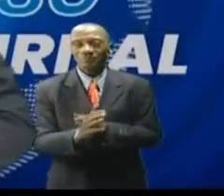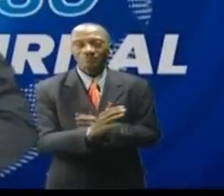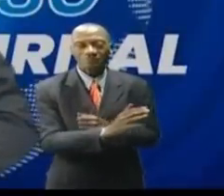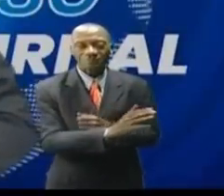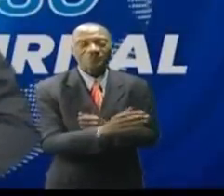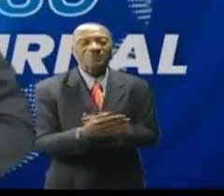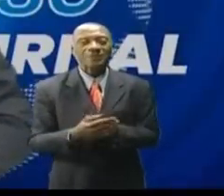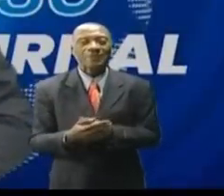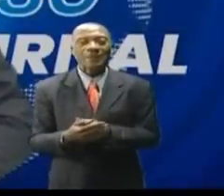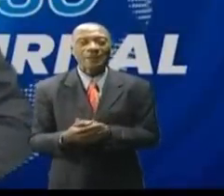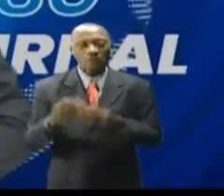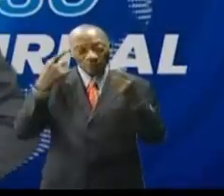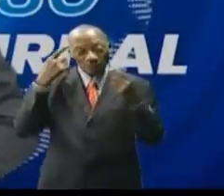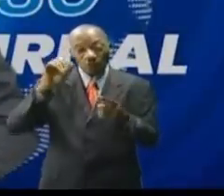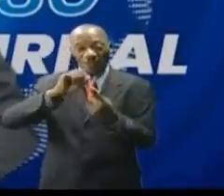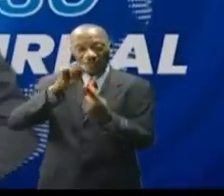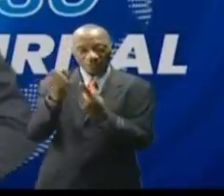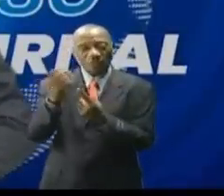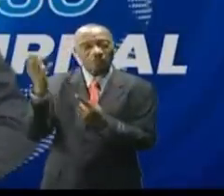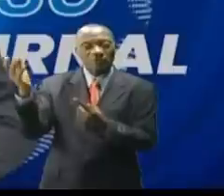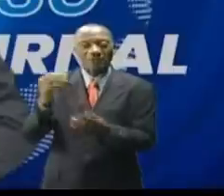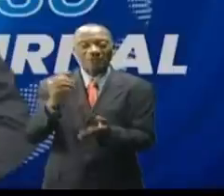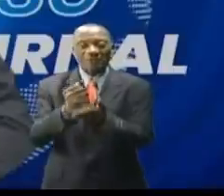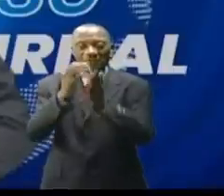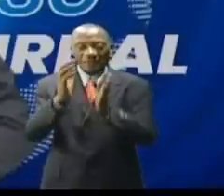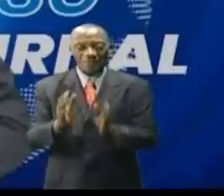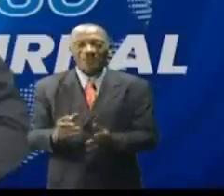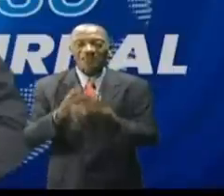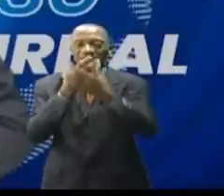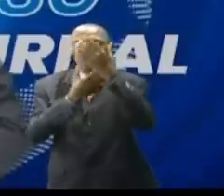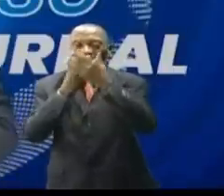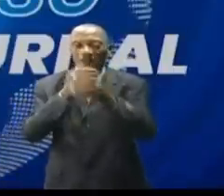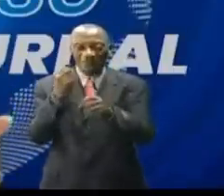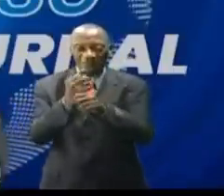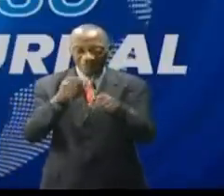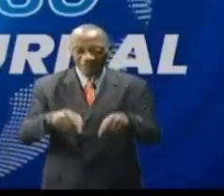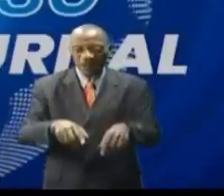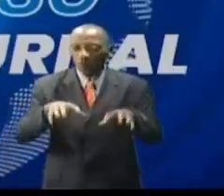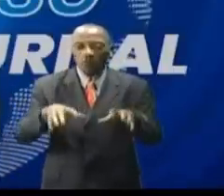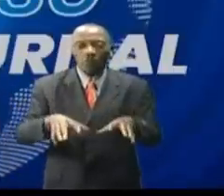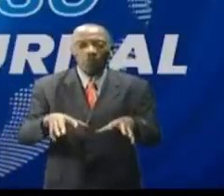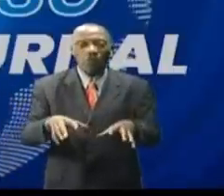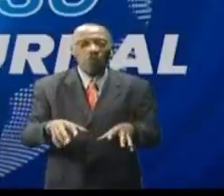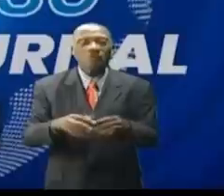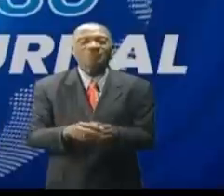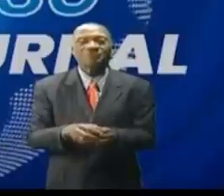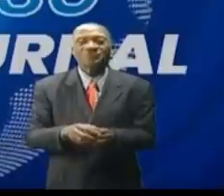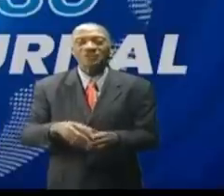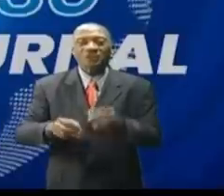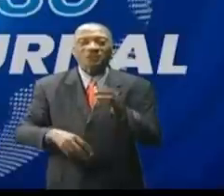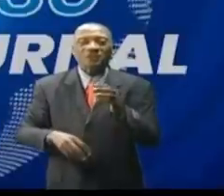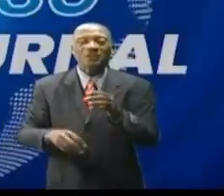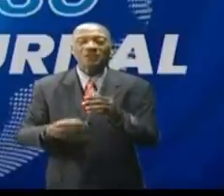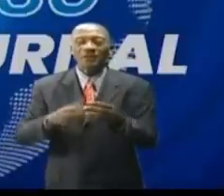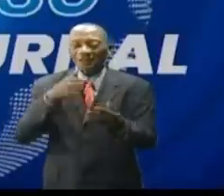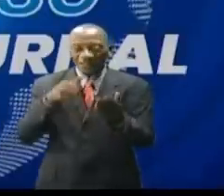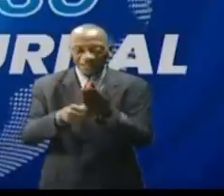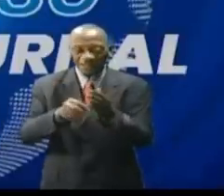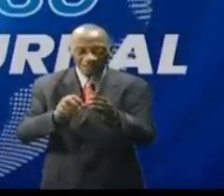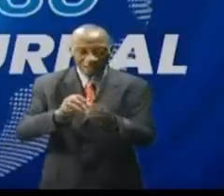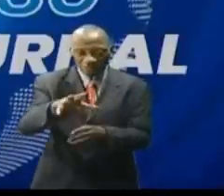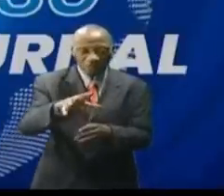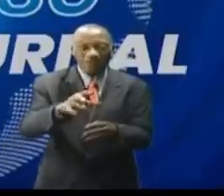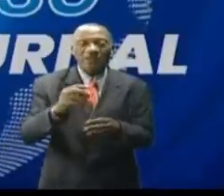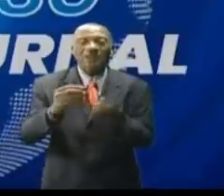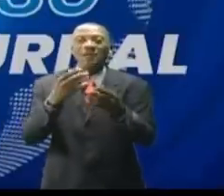Consécutivement à cette situation, l'ambassadeur du Rwanda en RDC, Vincent Karega, vient d'être notifié officiellement pour